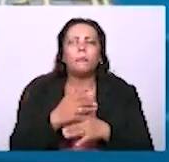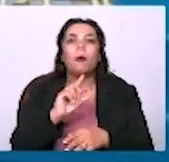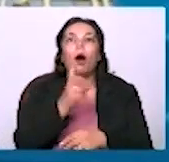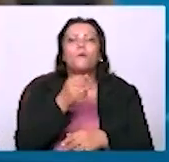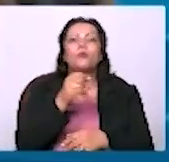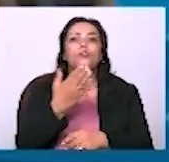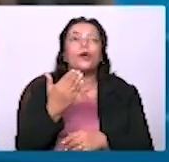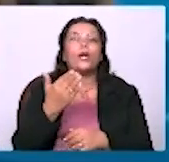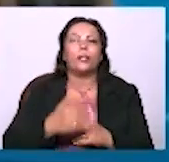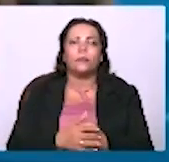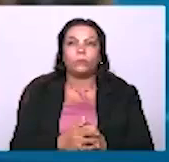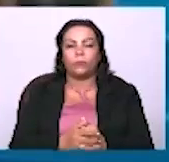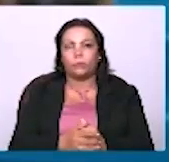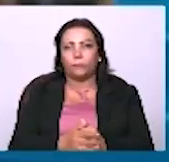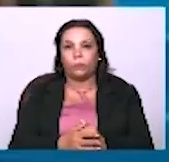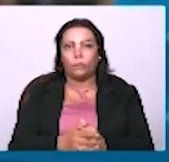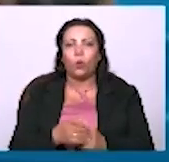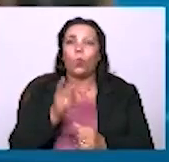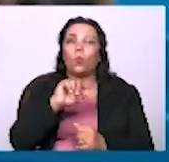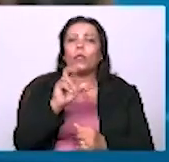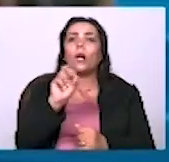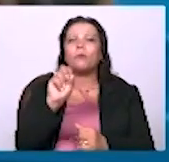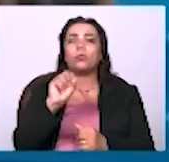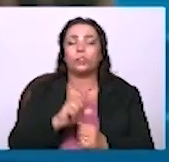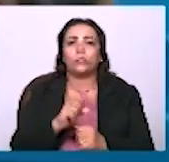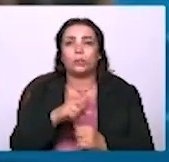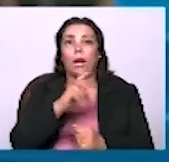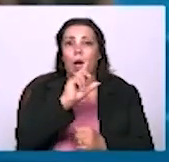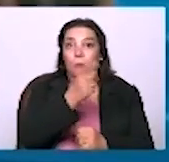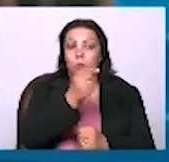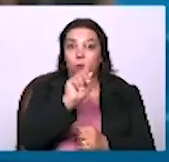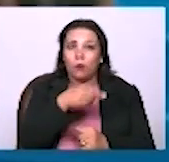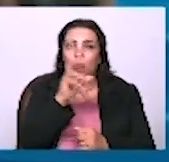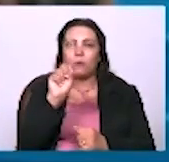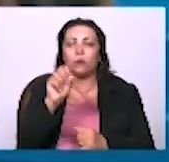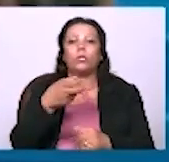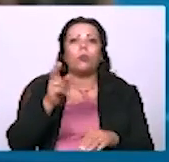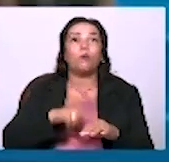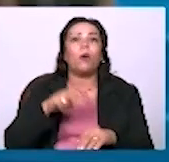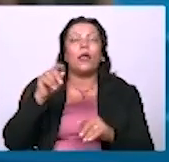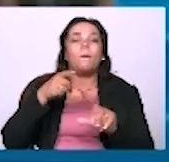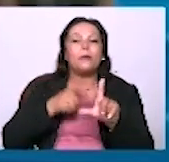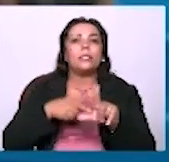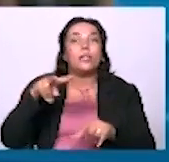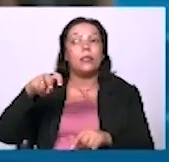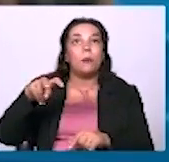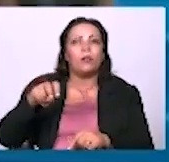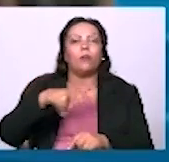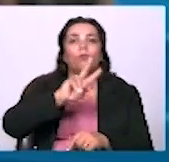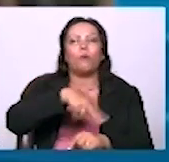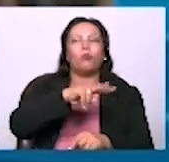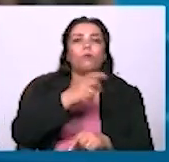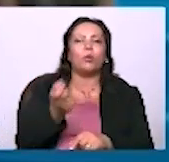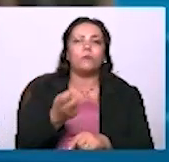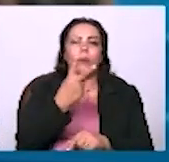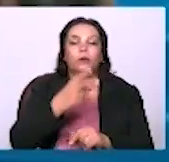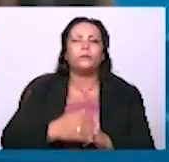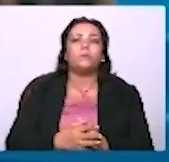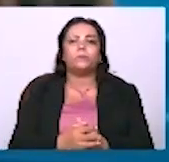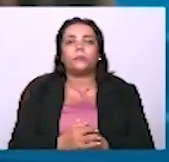15 جنيه و 25 قرشا بنزين 80 13 جنيه